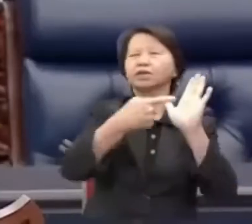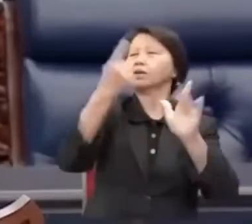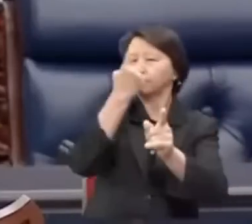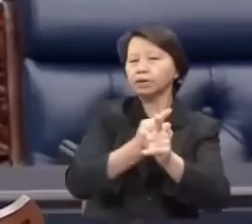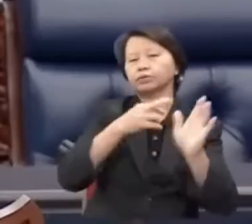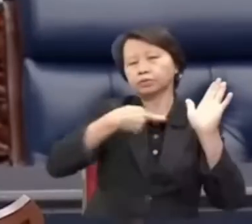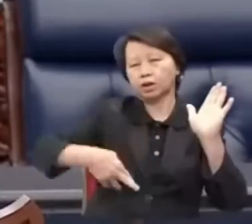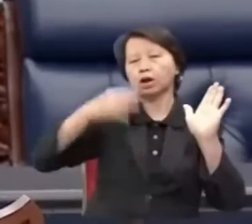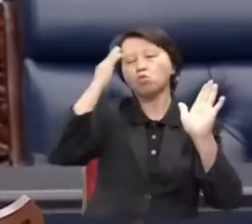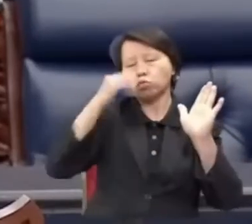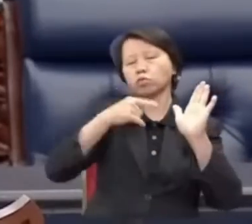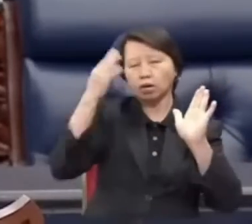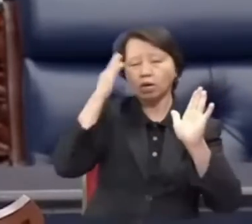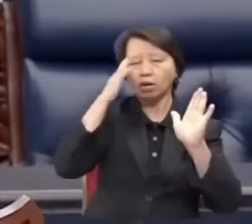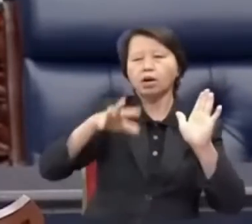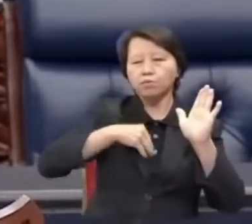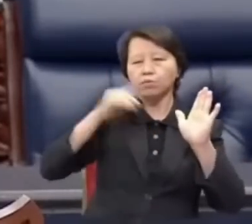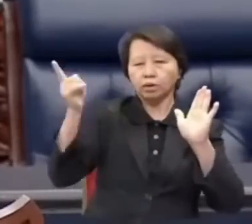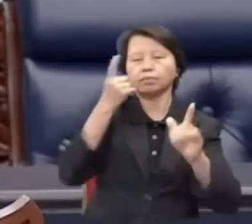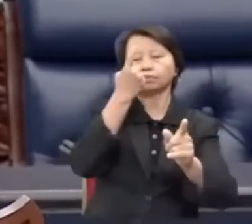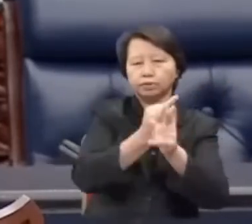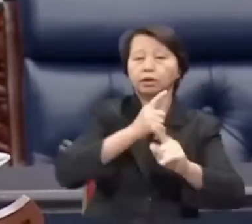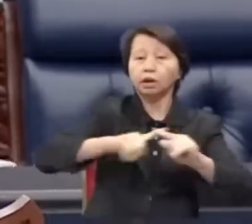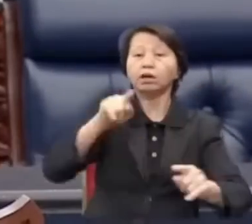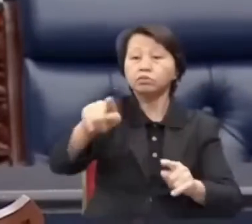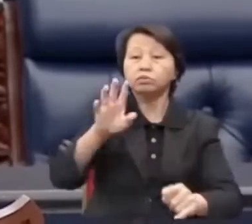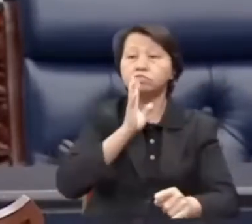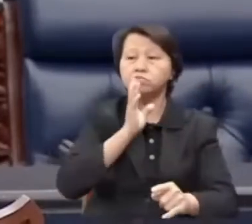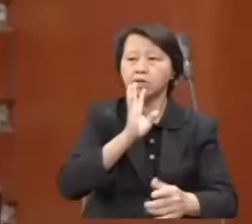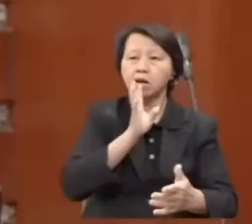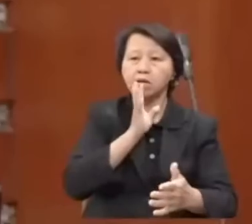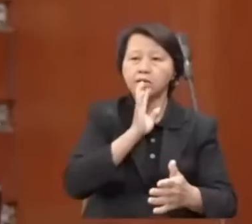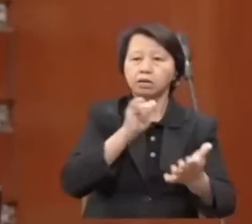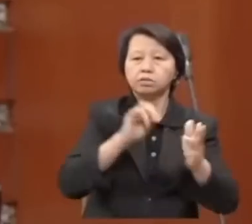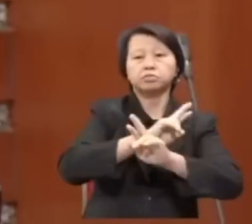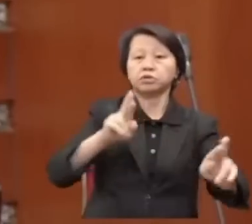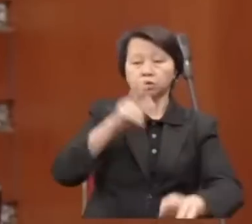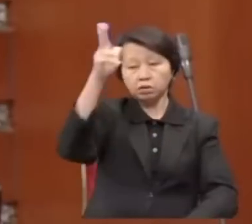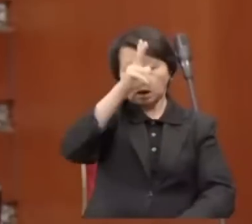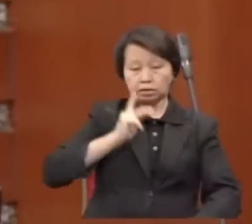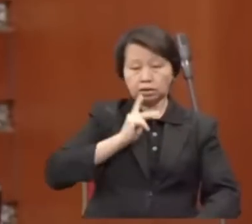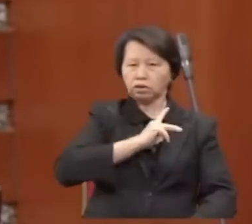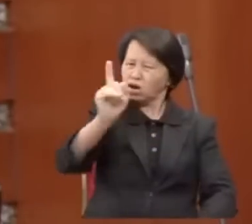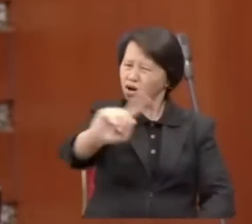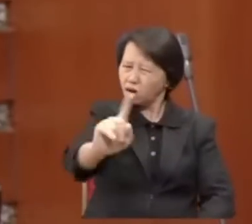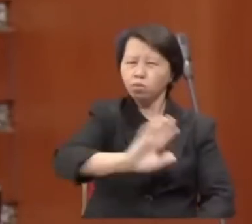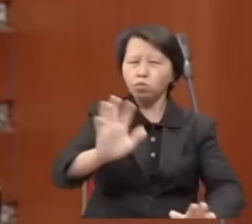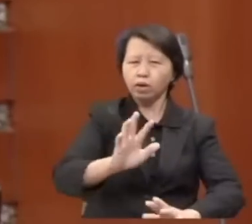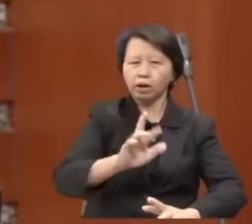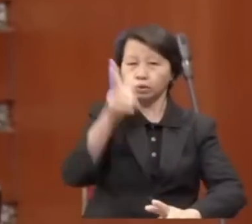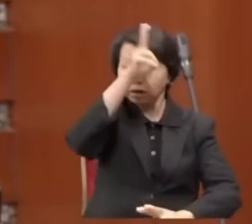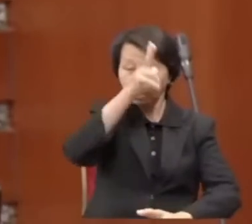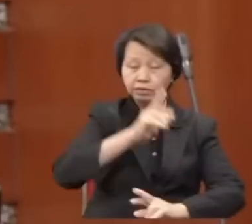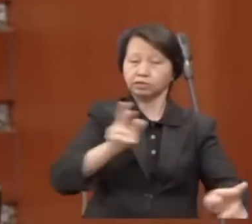semua akan tahu ini memang kita tapi bahwa kenyataan itu menyatakan bahwa disediakan oleh kerajaan Allah tidak betul